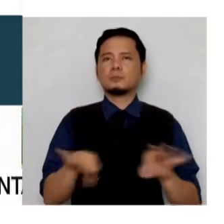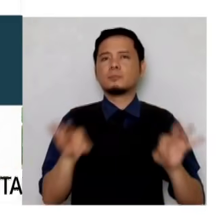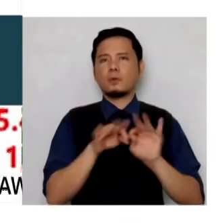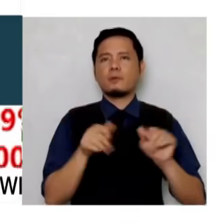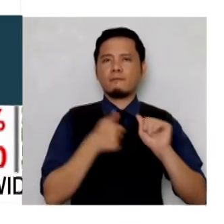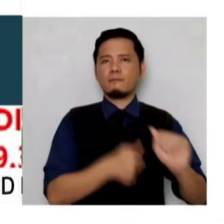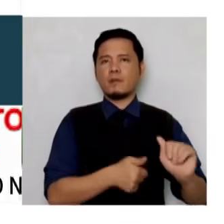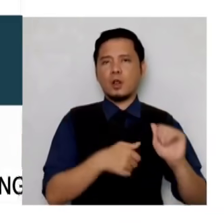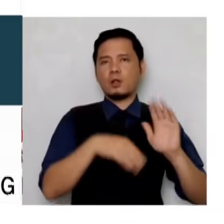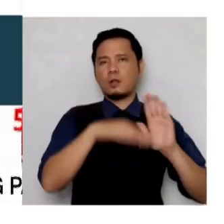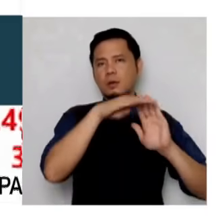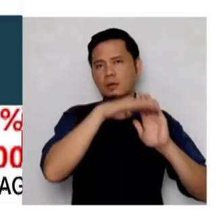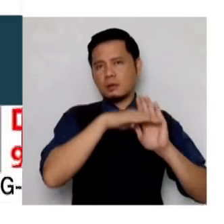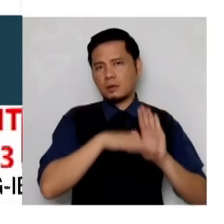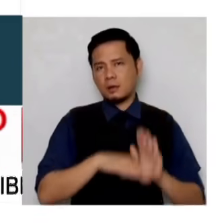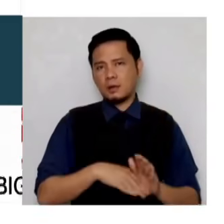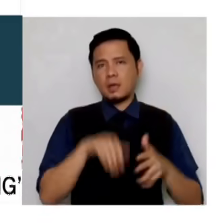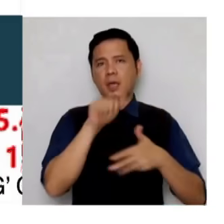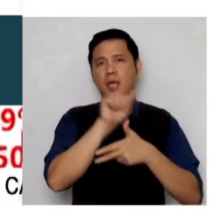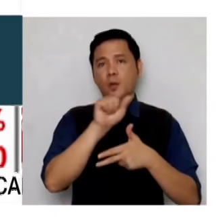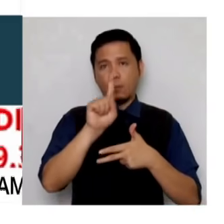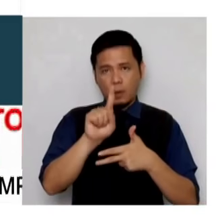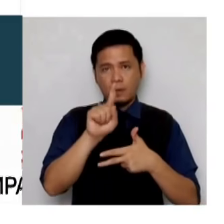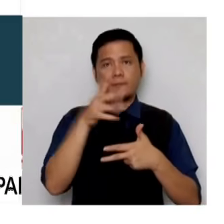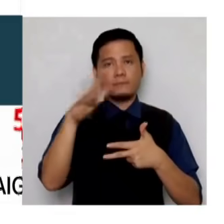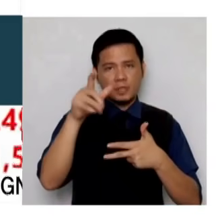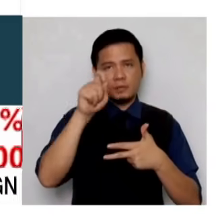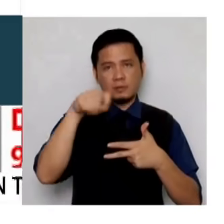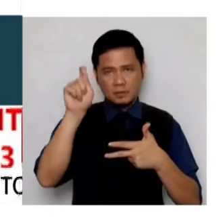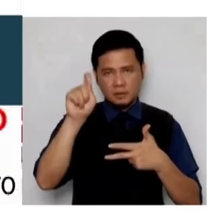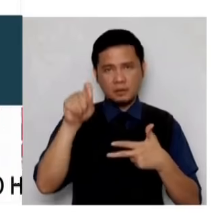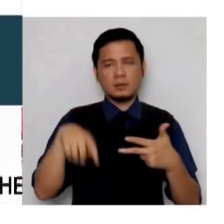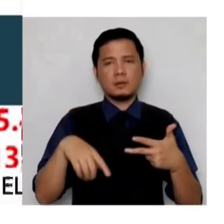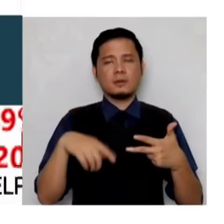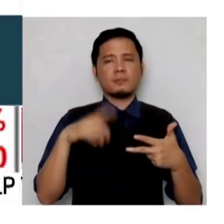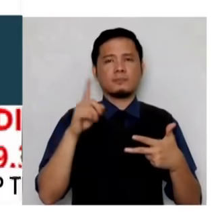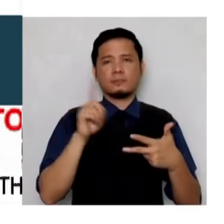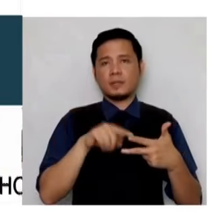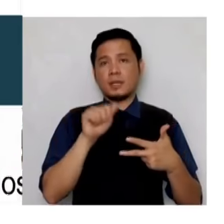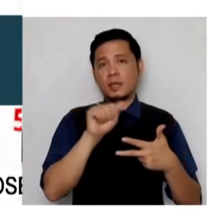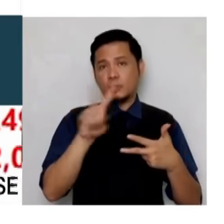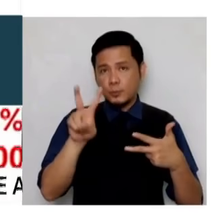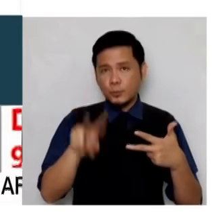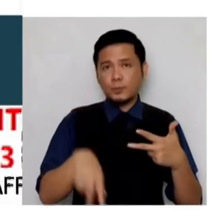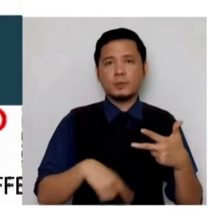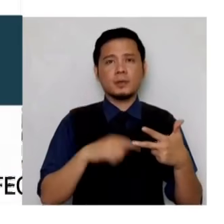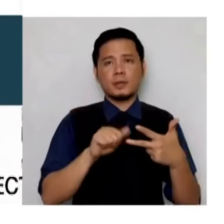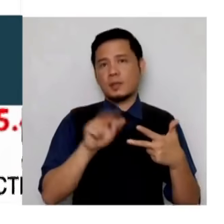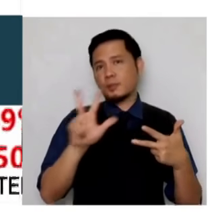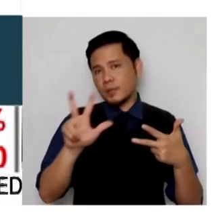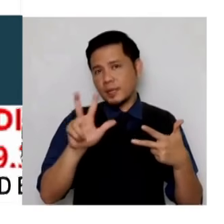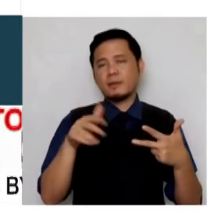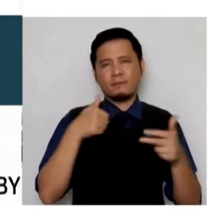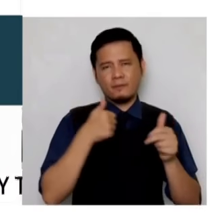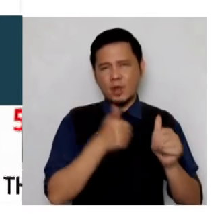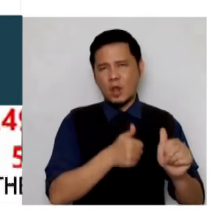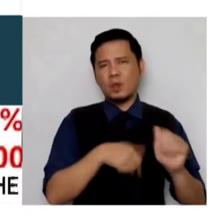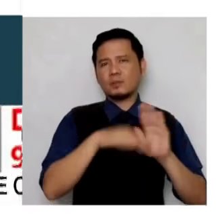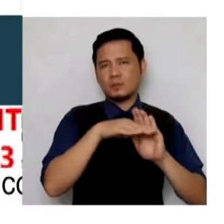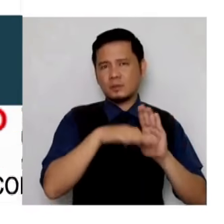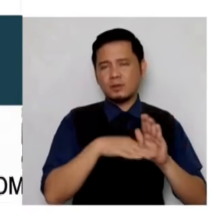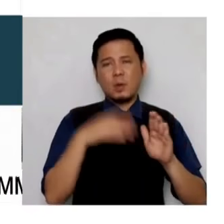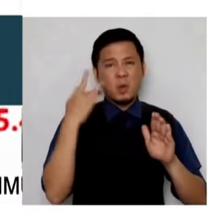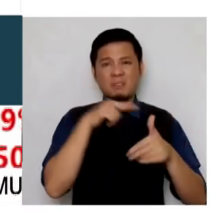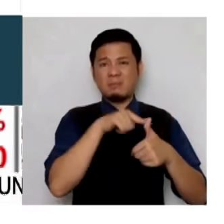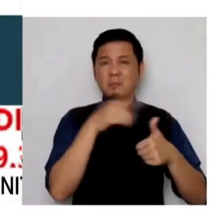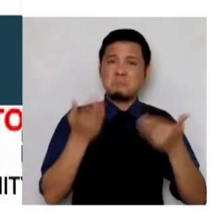na talagang yung mga A1 na nalampasan o hindi nagpabakuna noong una dahil baka nga may iniintay silang brand,